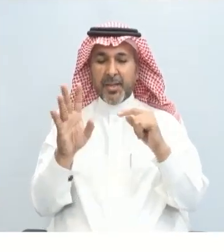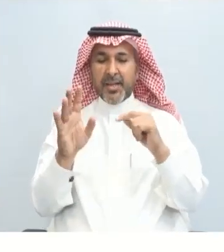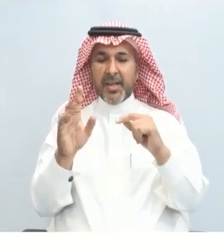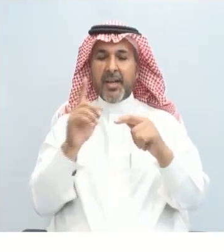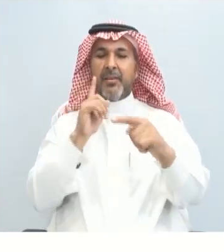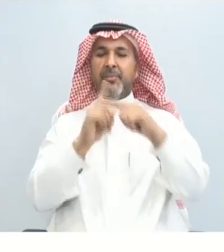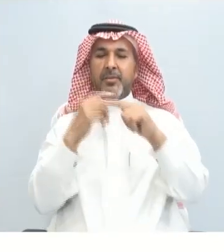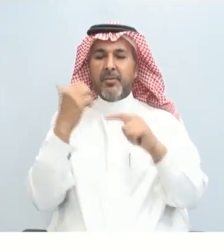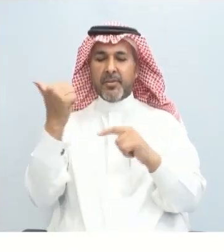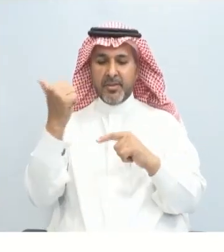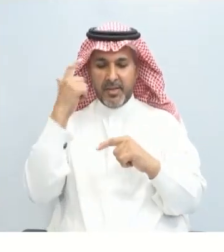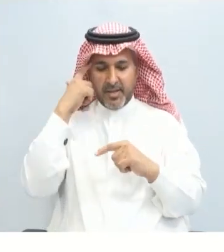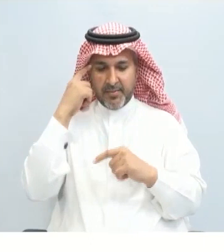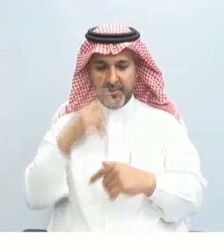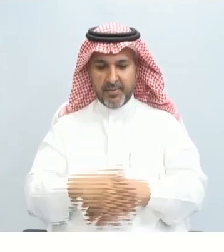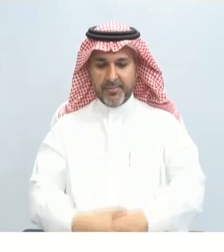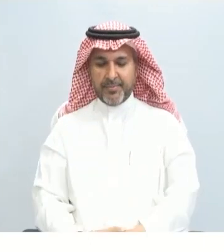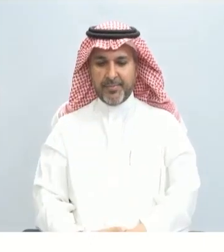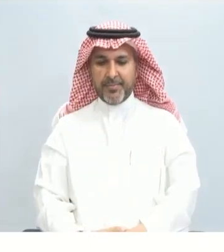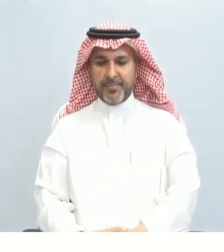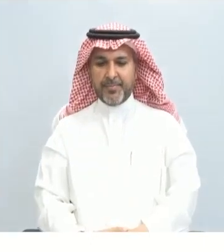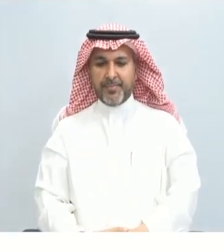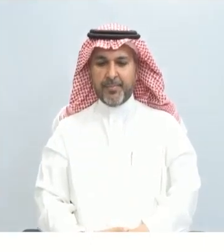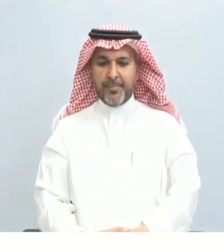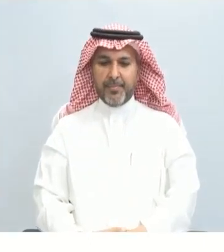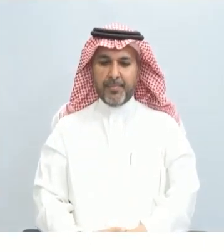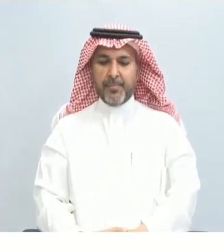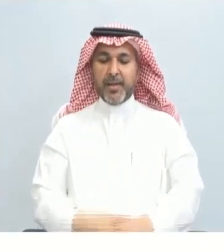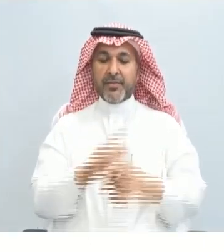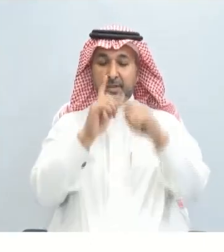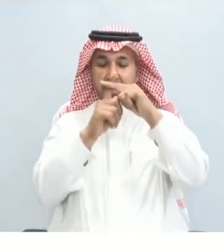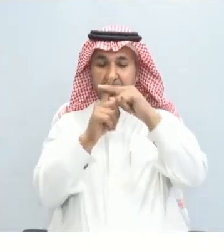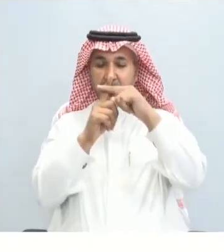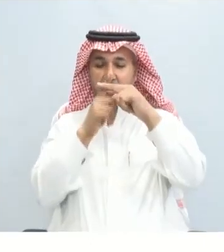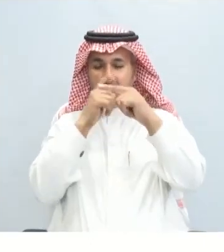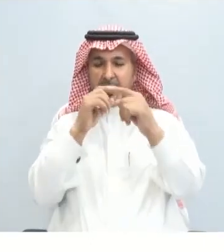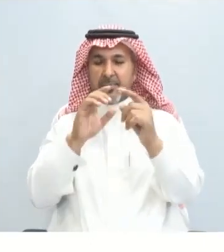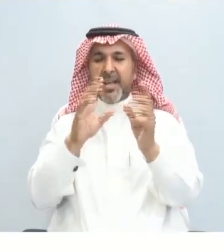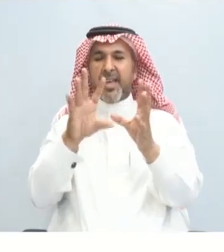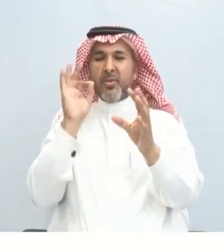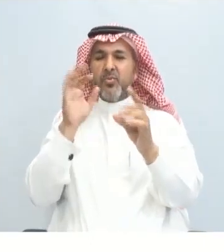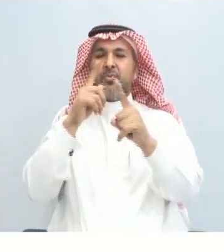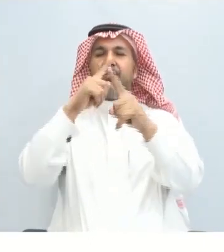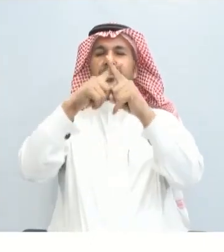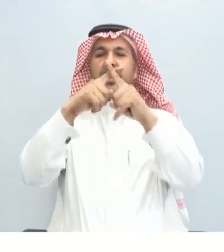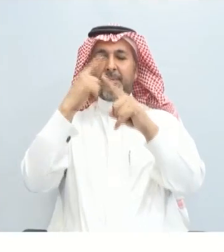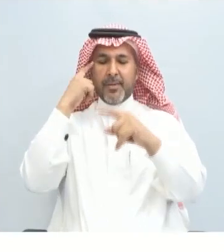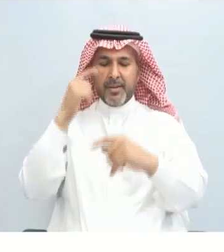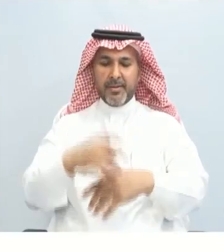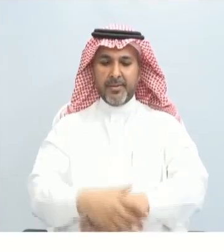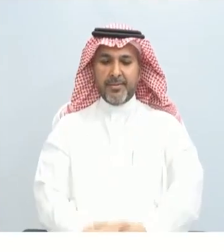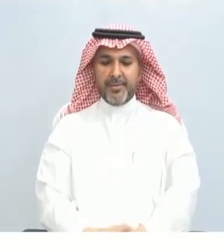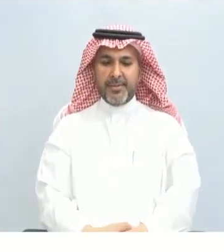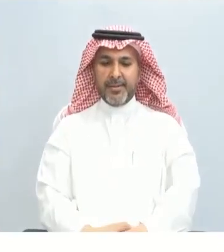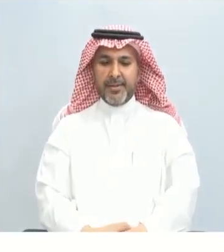مرفوضا نشوف هالسؤال هذا ايضا نفس الشي بستخدم خاصيه الضرب بالتالي بقول طبعا بشيل لوغاريتم